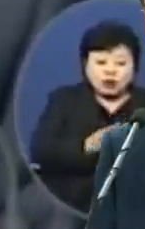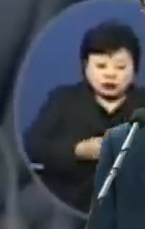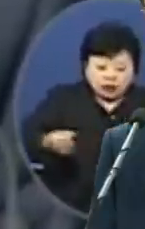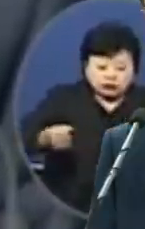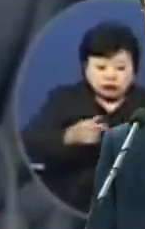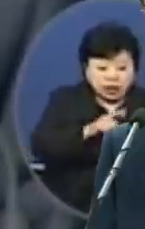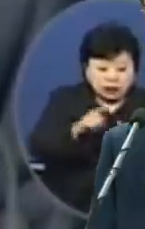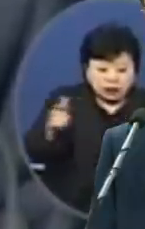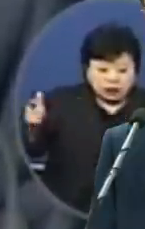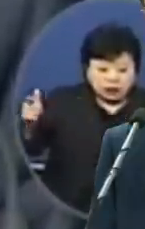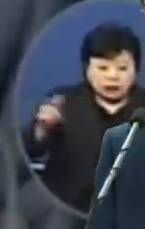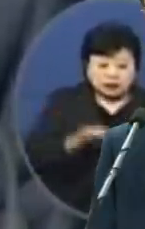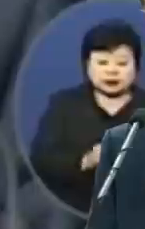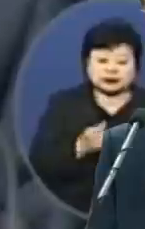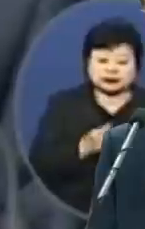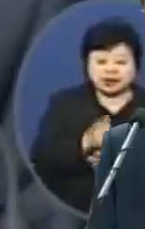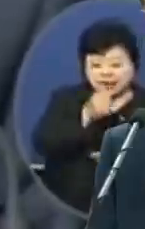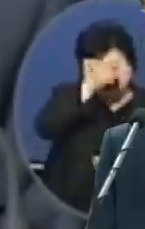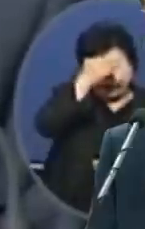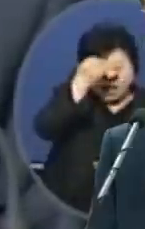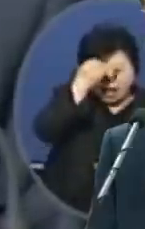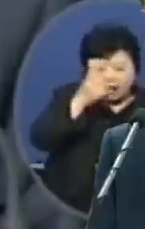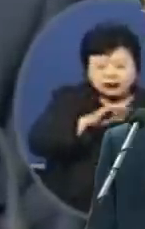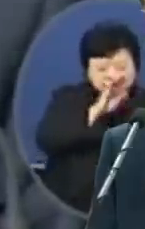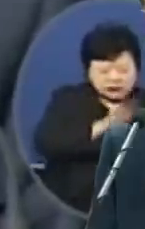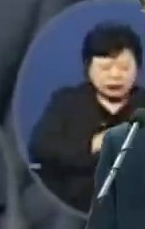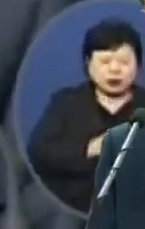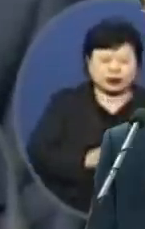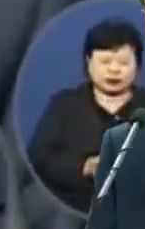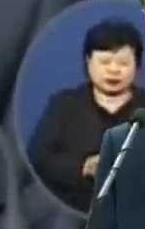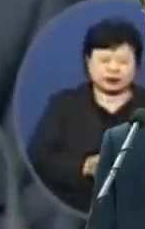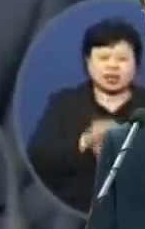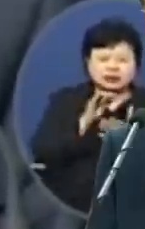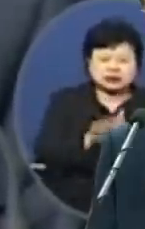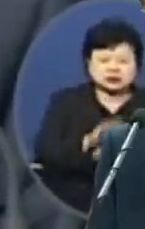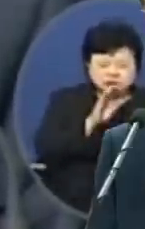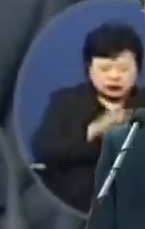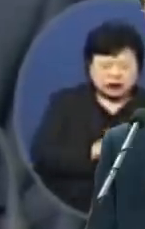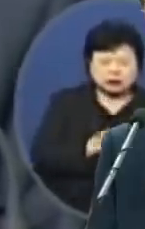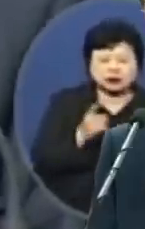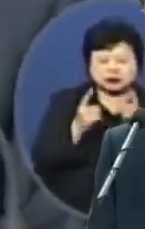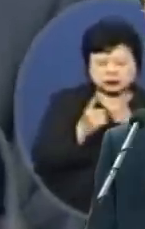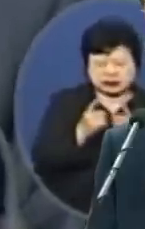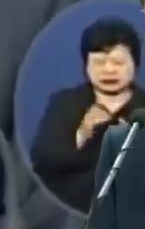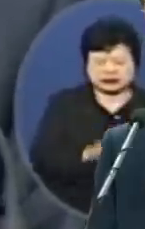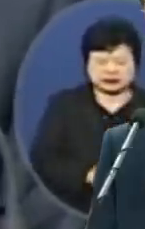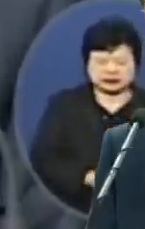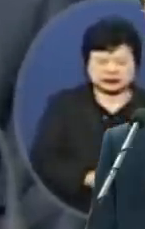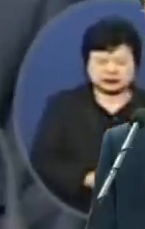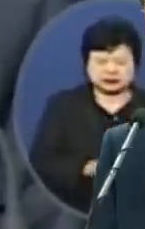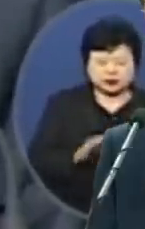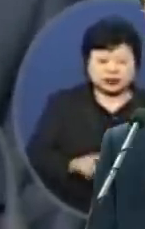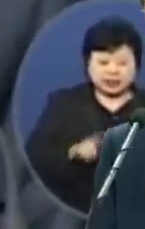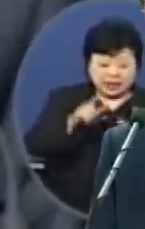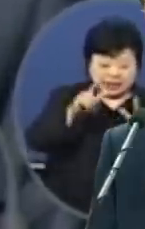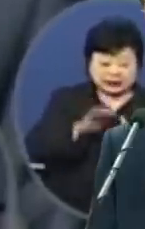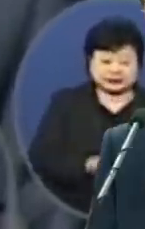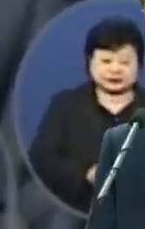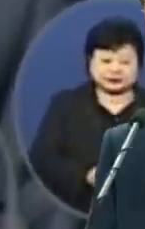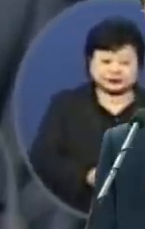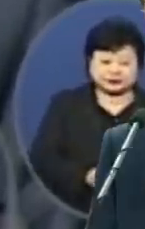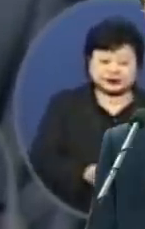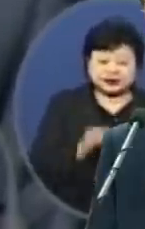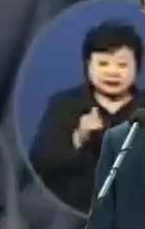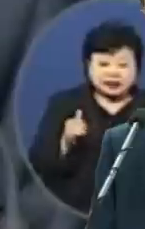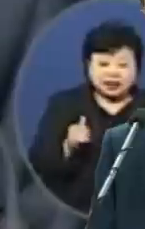않습니다. 그런데 아담과 하와가 잘못한 것은 친구를 잘못 사귀었다는 것입니다. 여러분 오늘날도 그